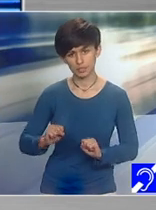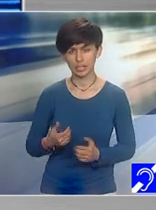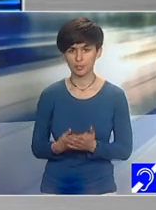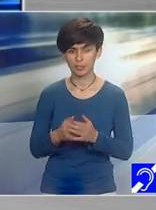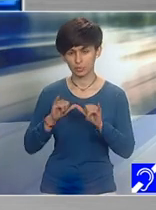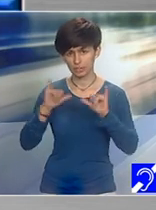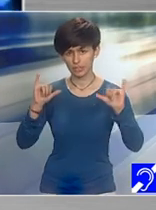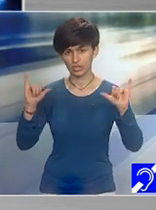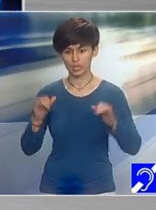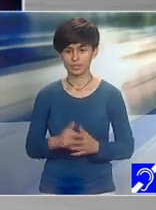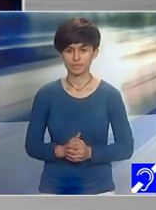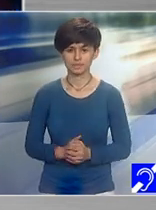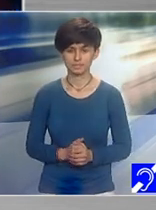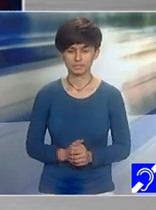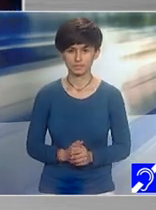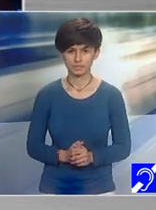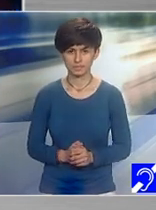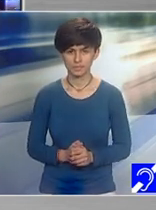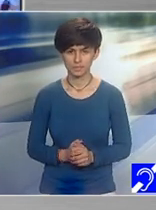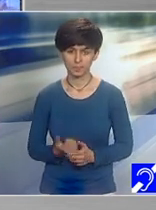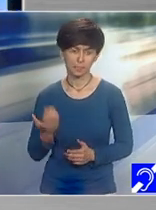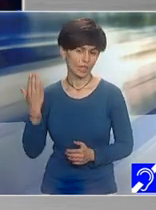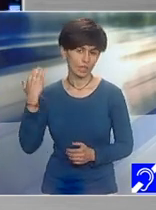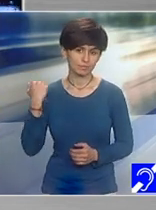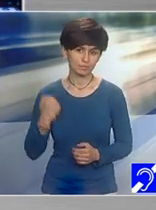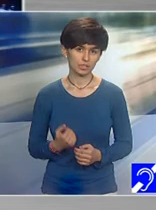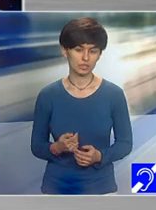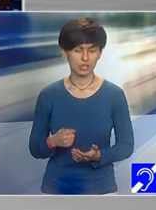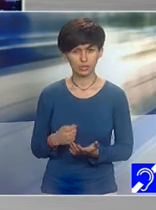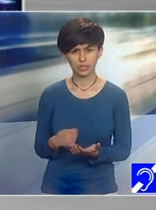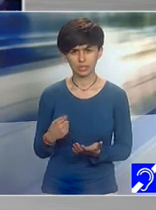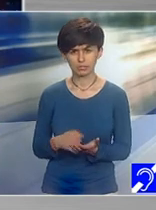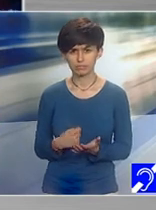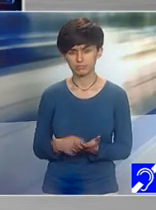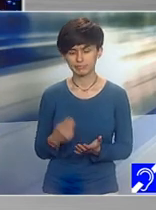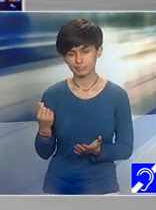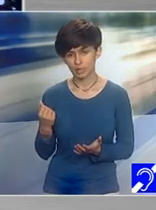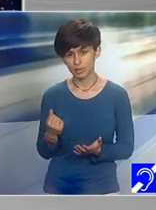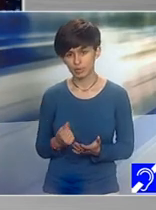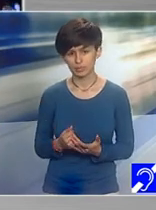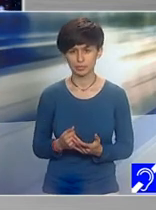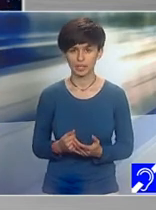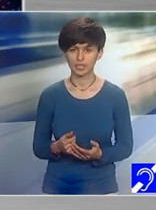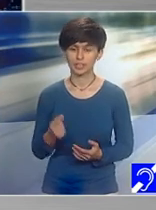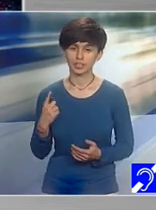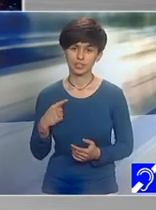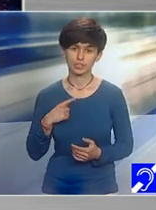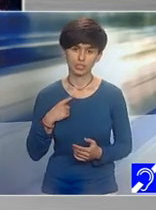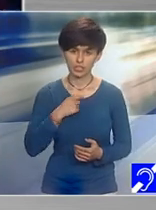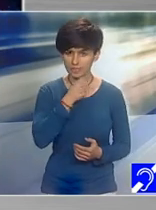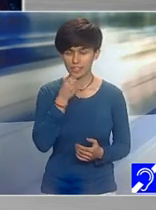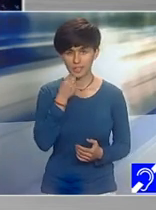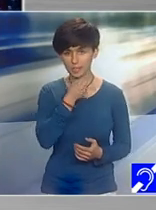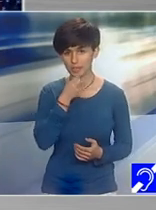Dezvoltare, dar au costat niște bani și ar avea niște consecințele punerii în aplicare, ar fi benefice. Într-adevăr, într-un